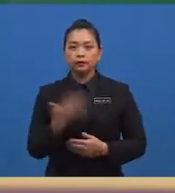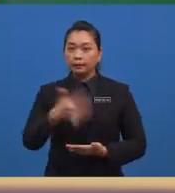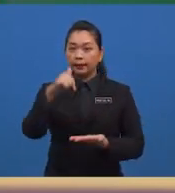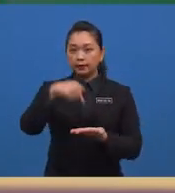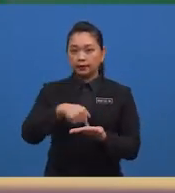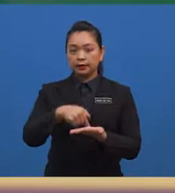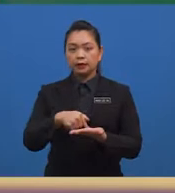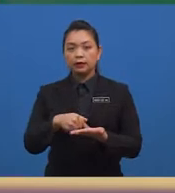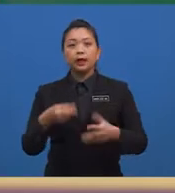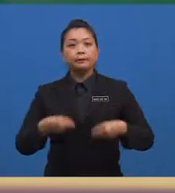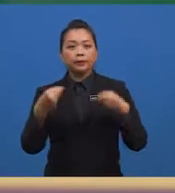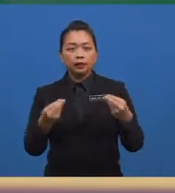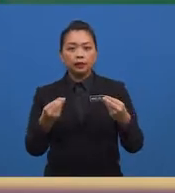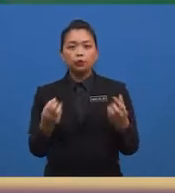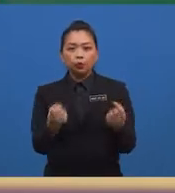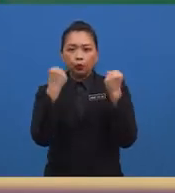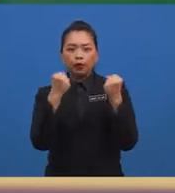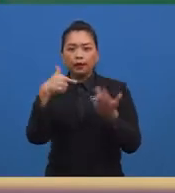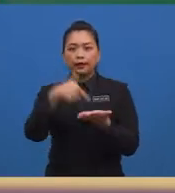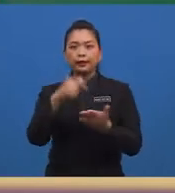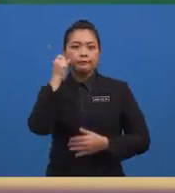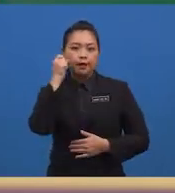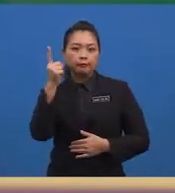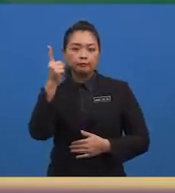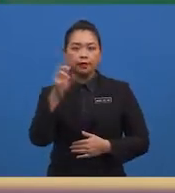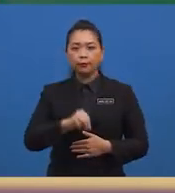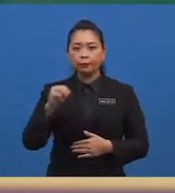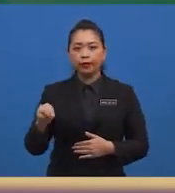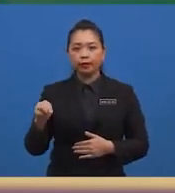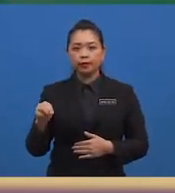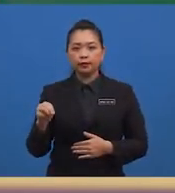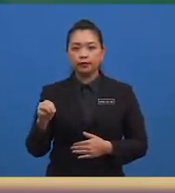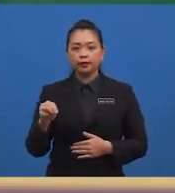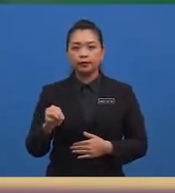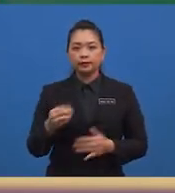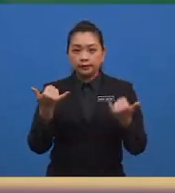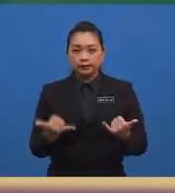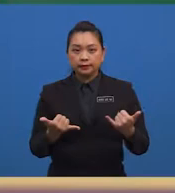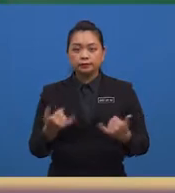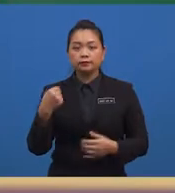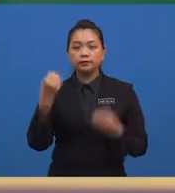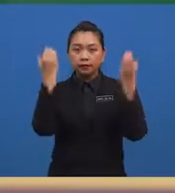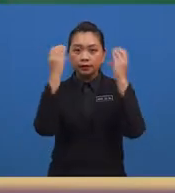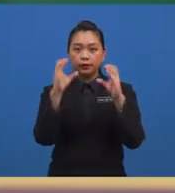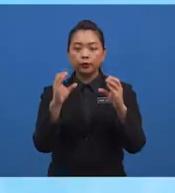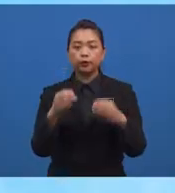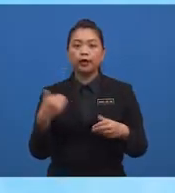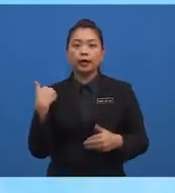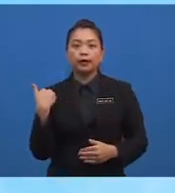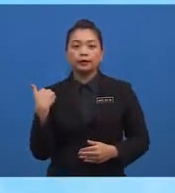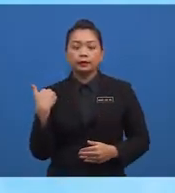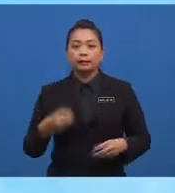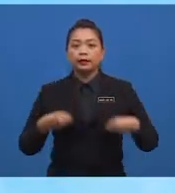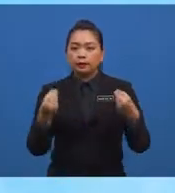Seterusnya, bagi mengukuhkan lagi kefahaman murid-murid, di sini cikgu sertakan